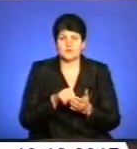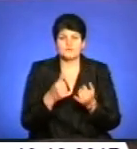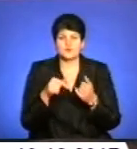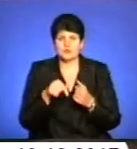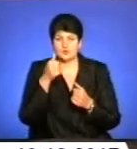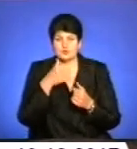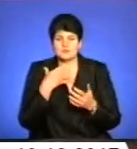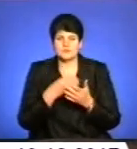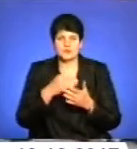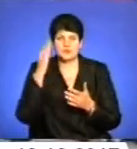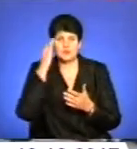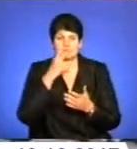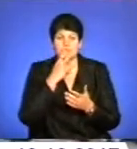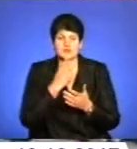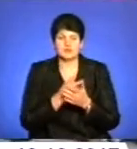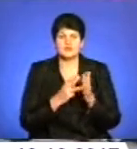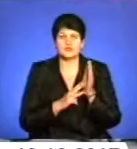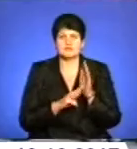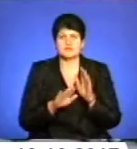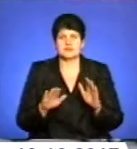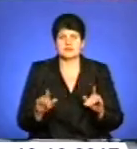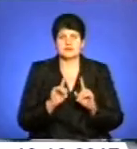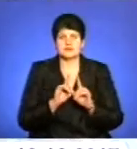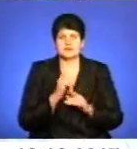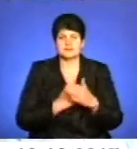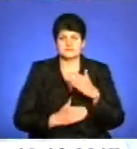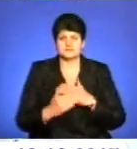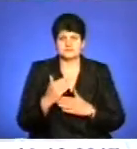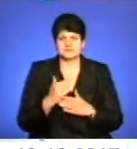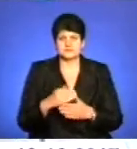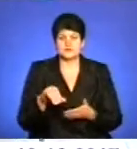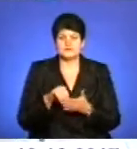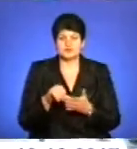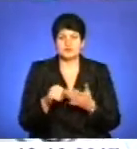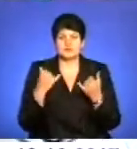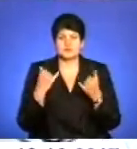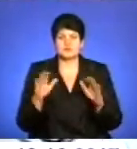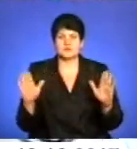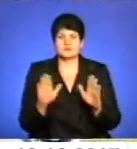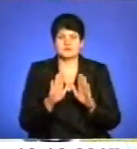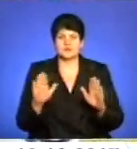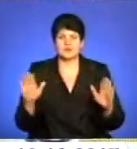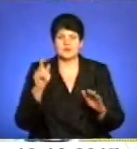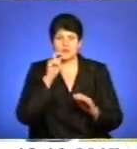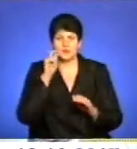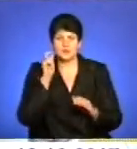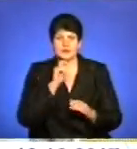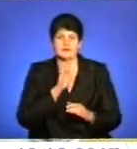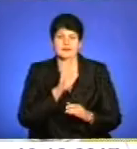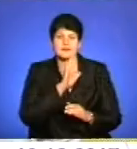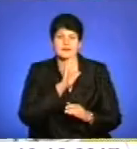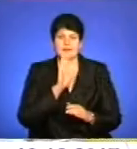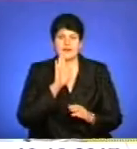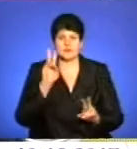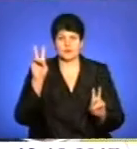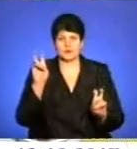свої таланти демонстрували 80 дітей з особливими потребами. Я виступала сьогодні і співала пісню «Україну ненько». Я